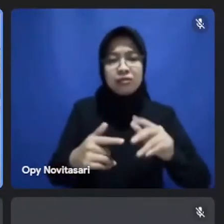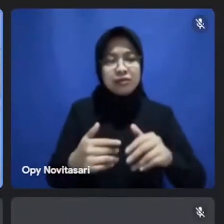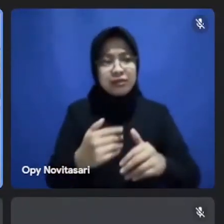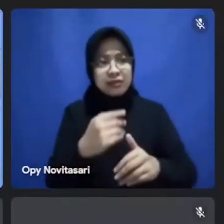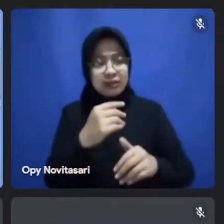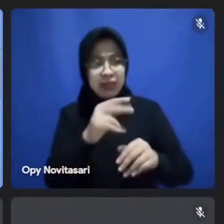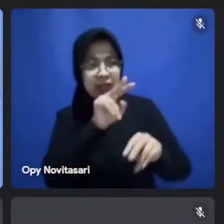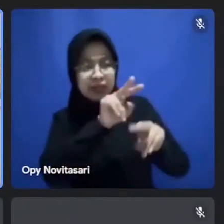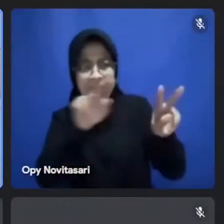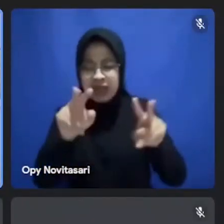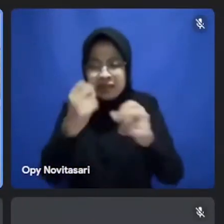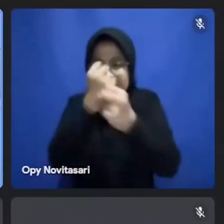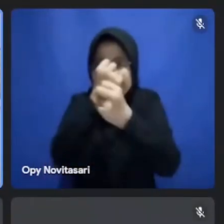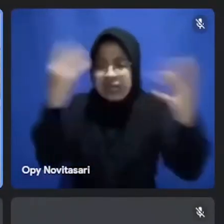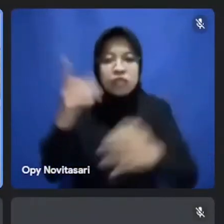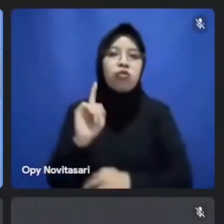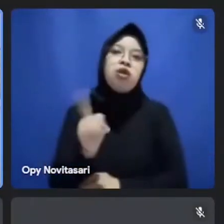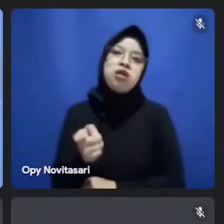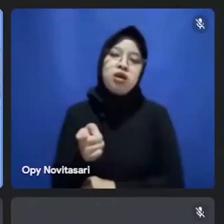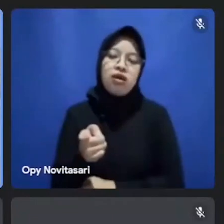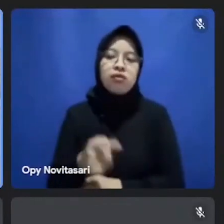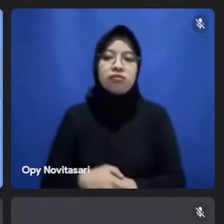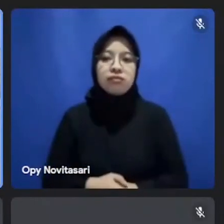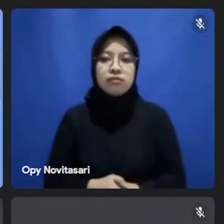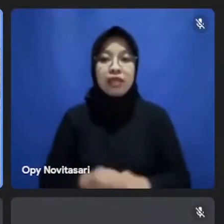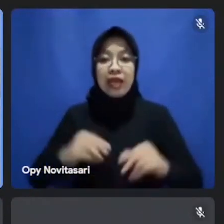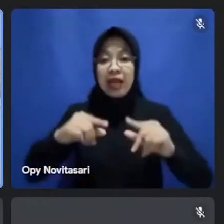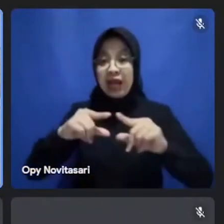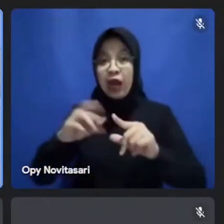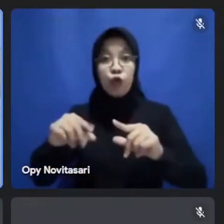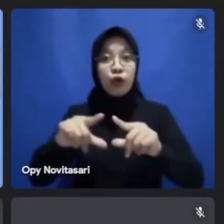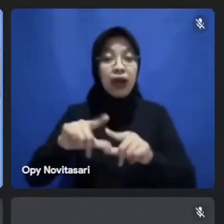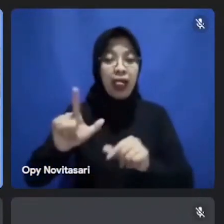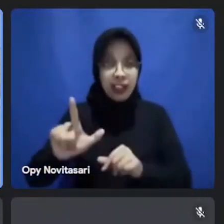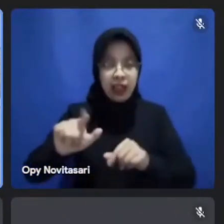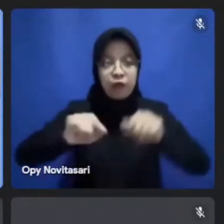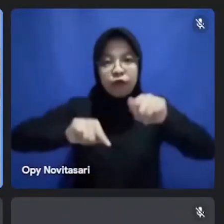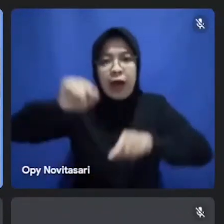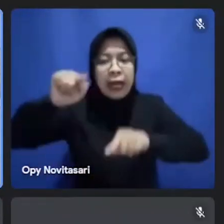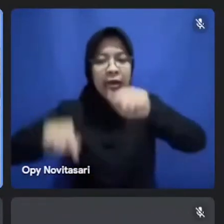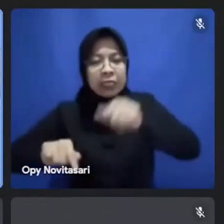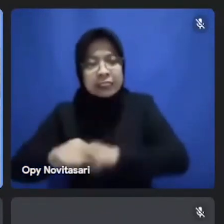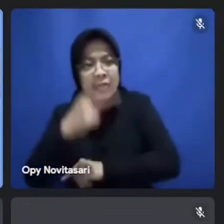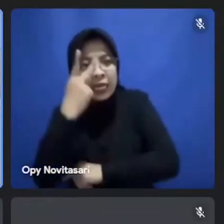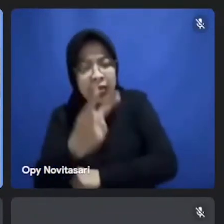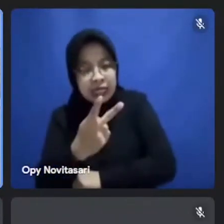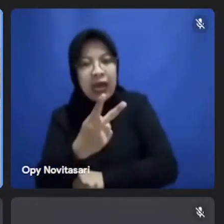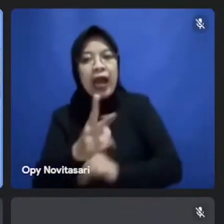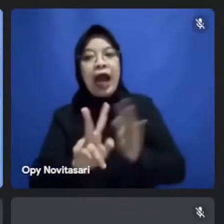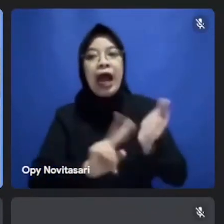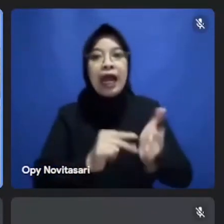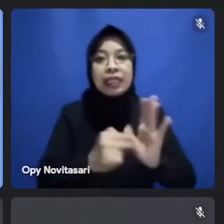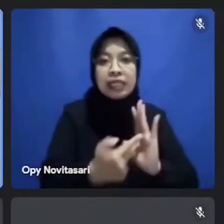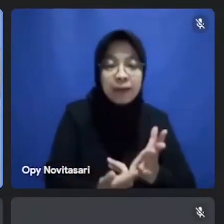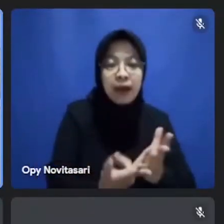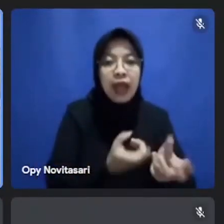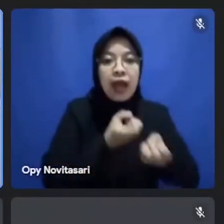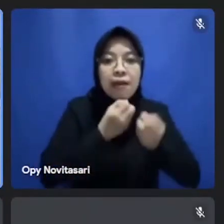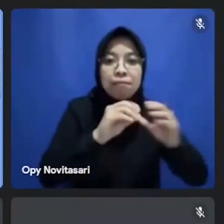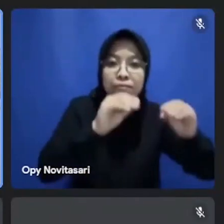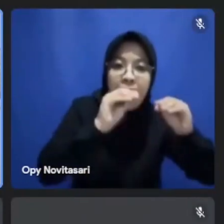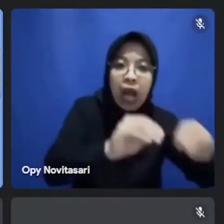Nah untuk untuk memahami keragaman aural maka ee pendidik ee